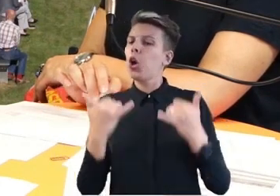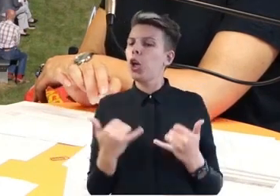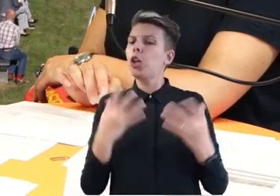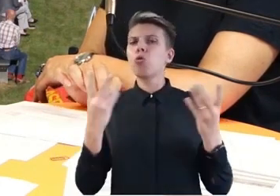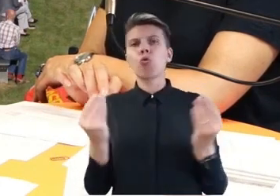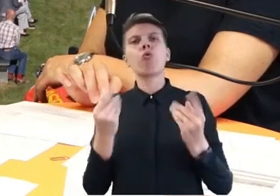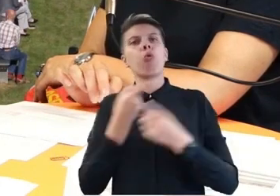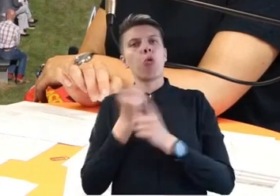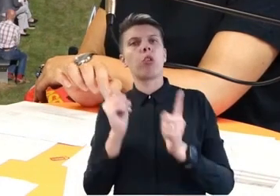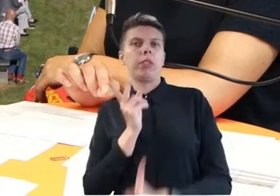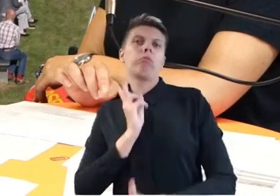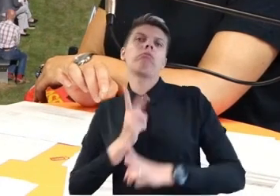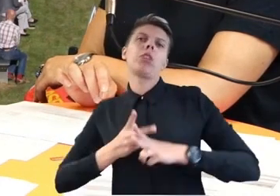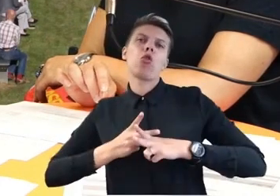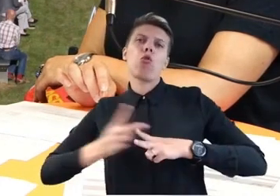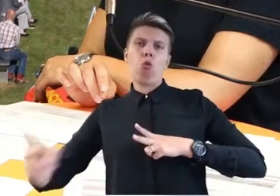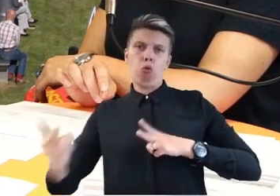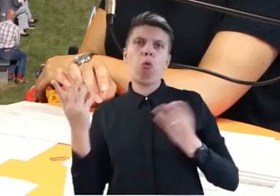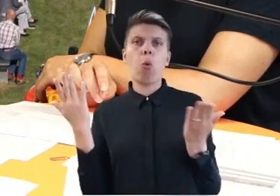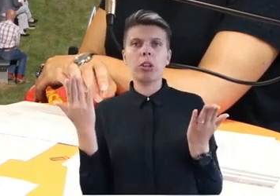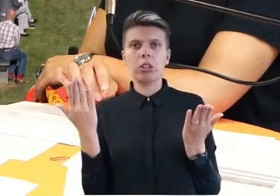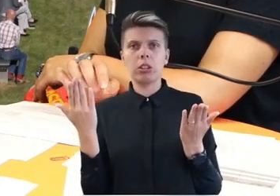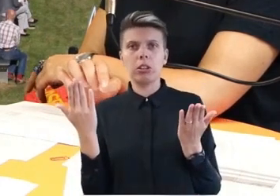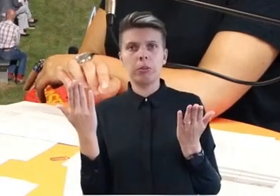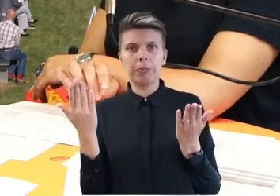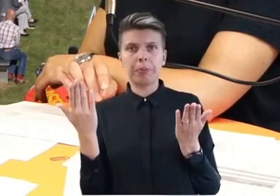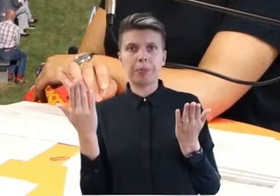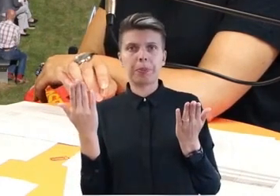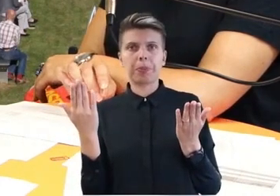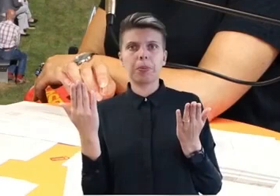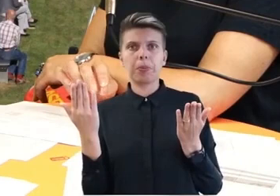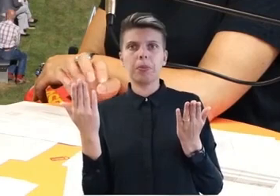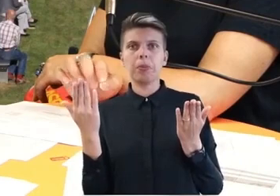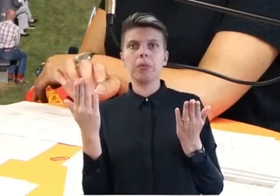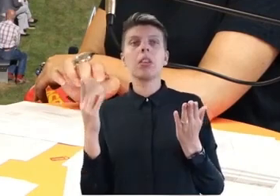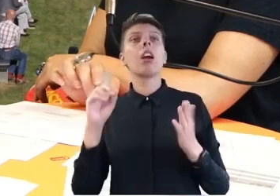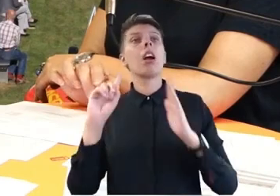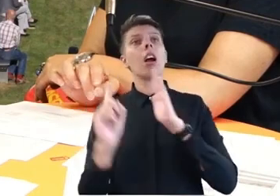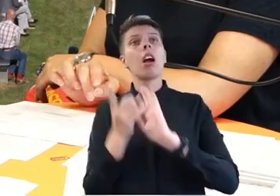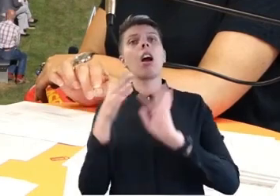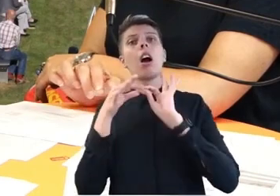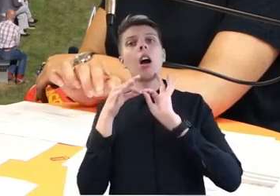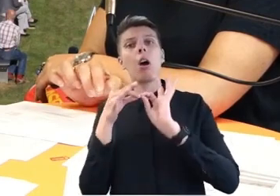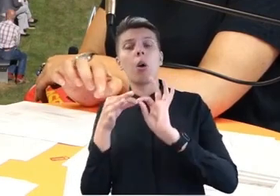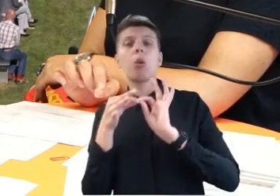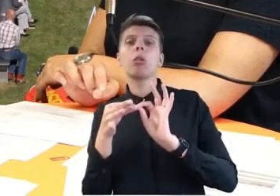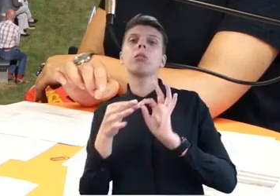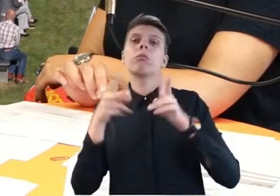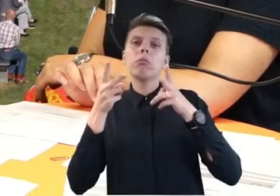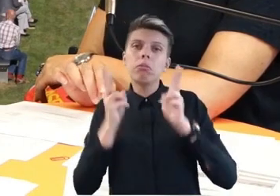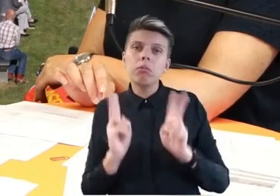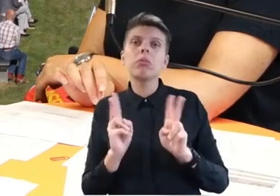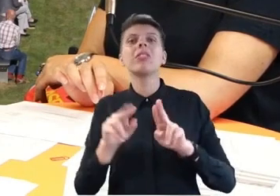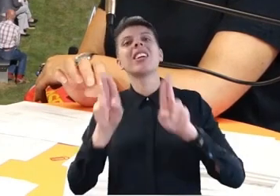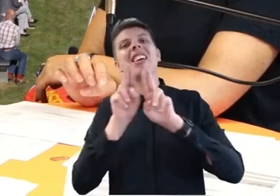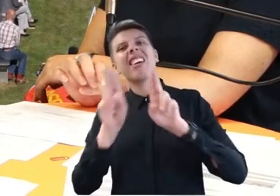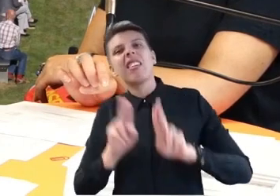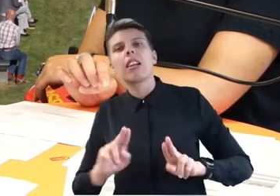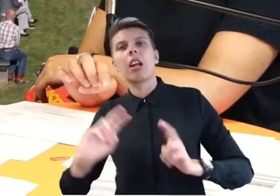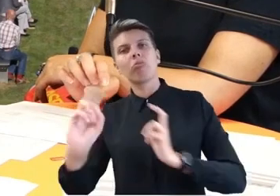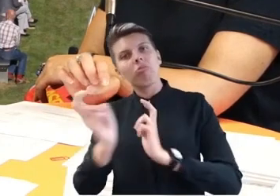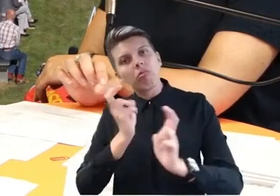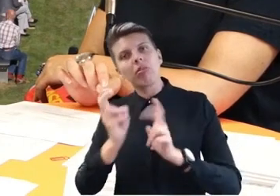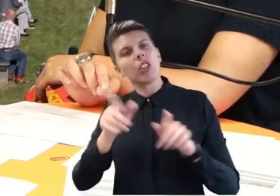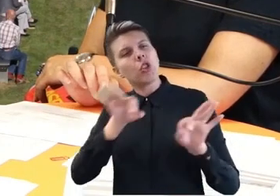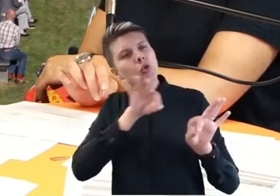etabliert und gerade im bereich der steuerung von international eingingen sind uns